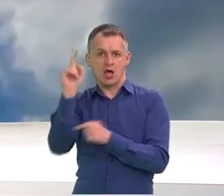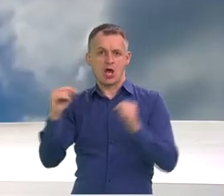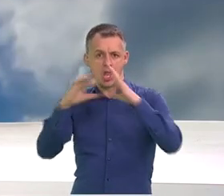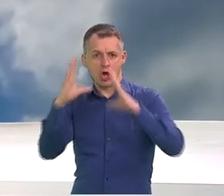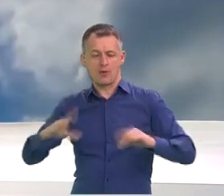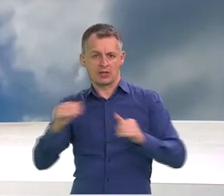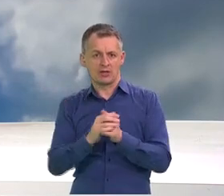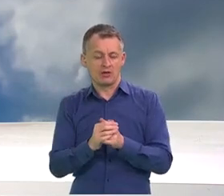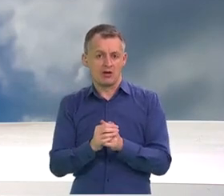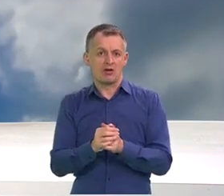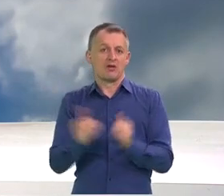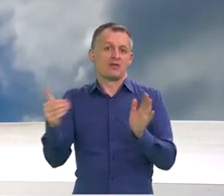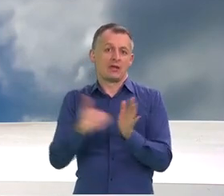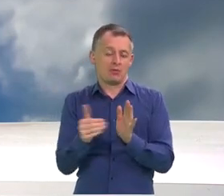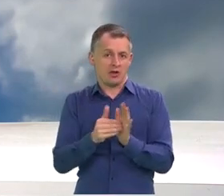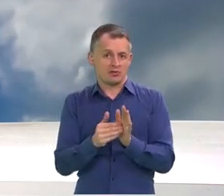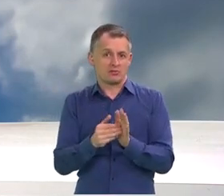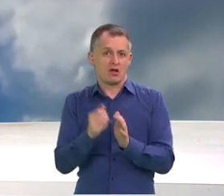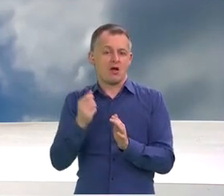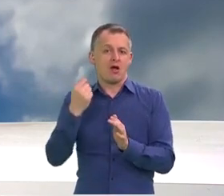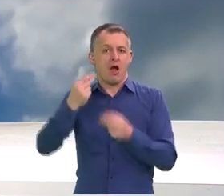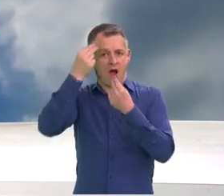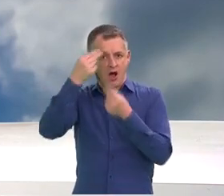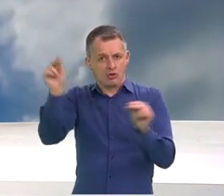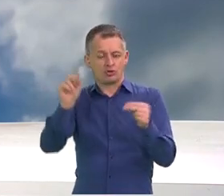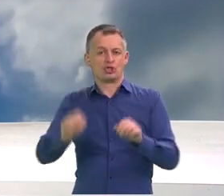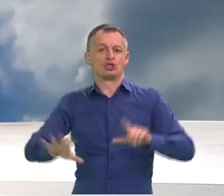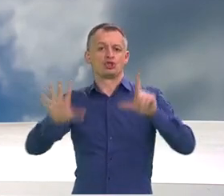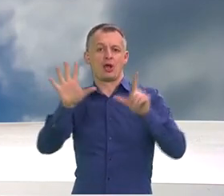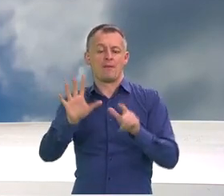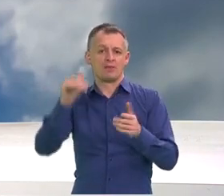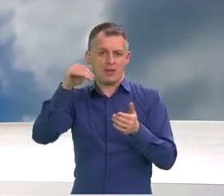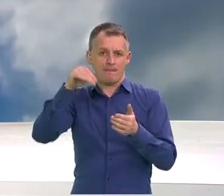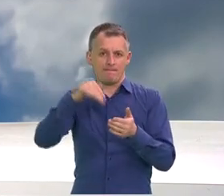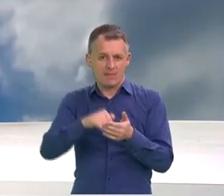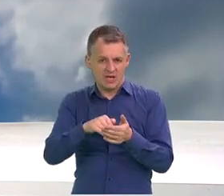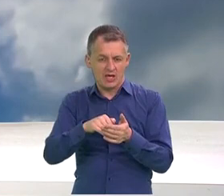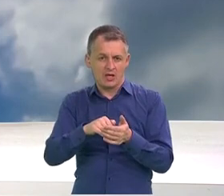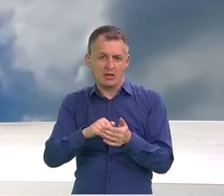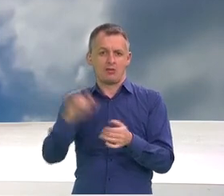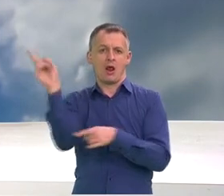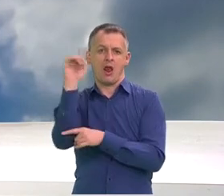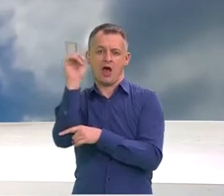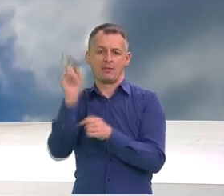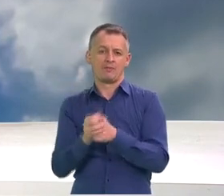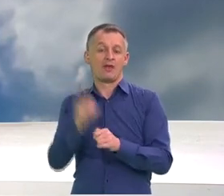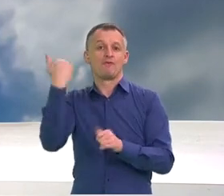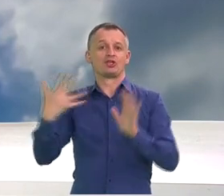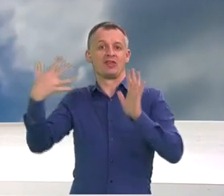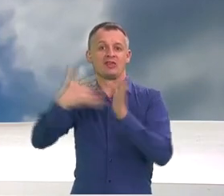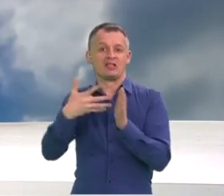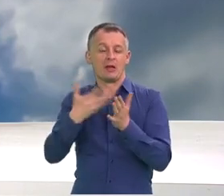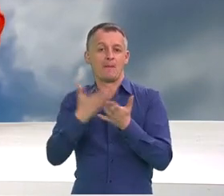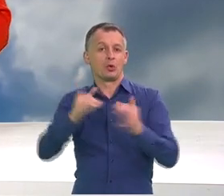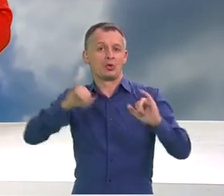s-a auzit sau ar fi trebuit să se audă sunetul la 7.000 de astfel de dispozitive. A fost vorba de un test pentru situații de urgență. De această